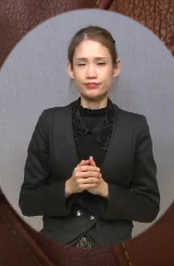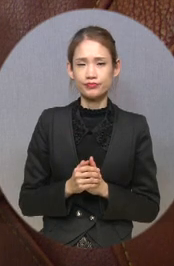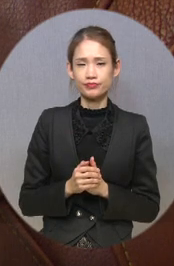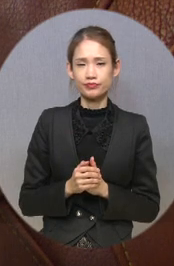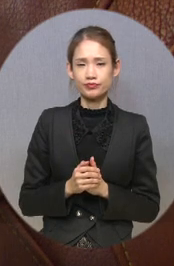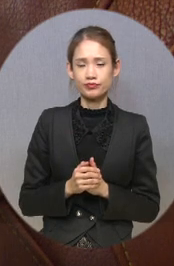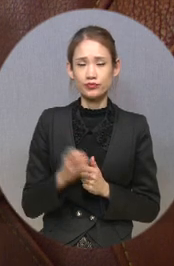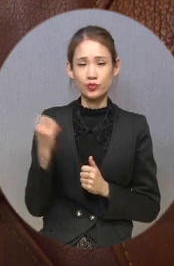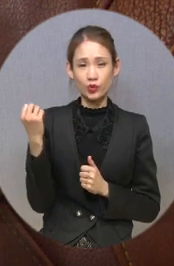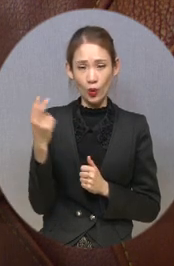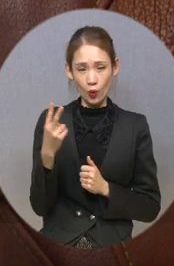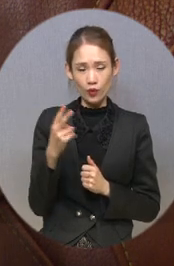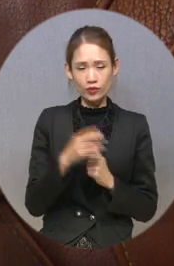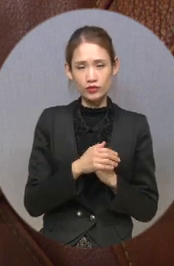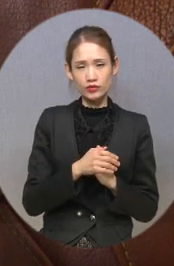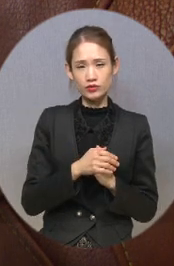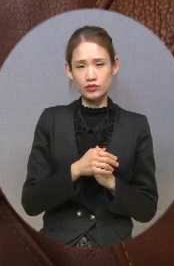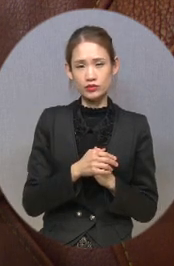아울러